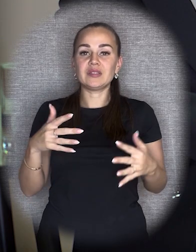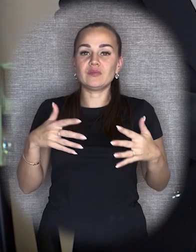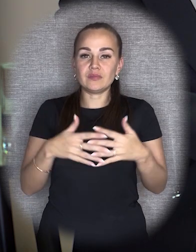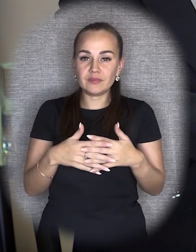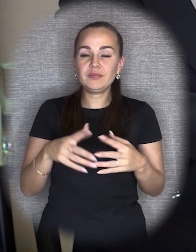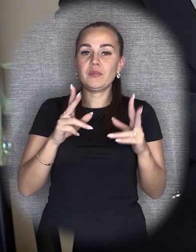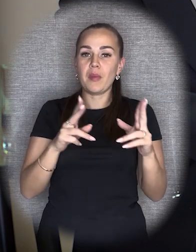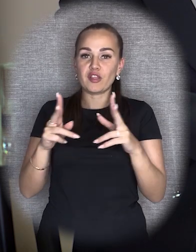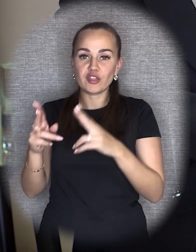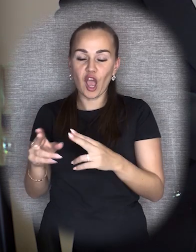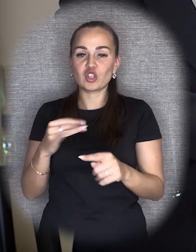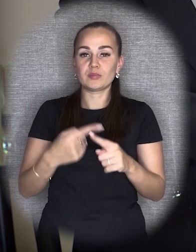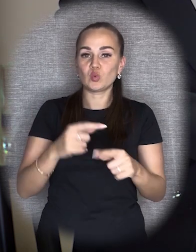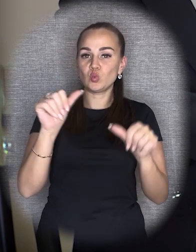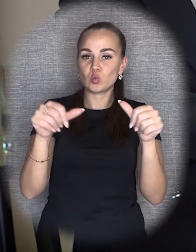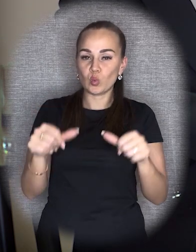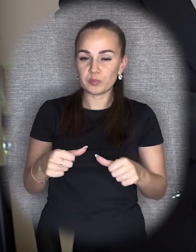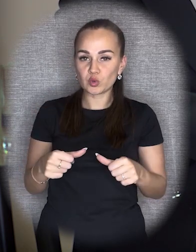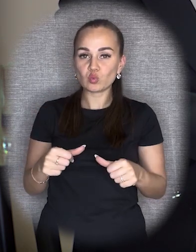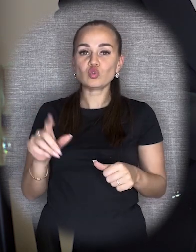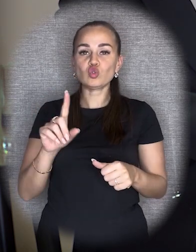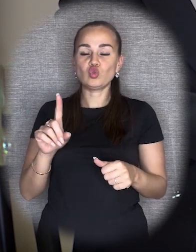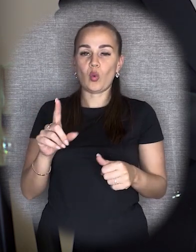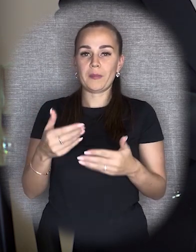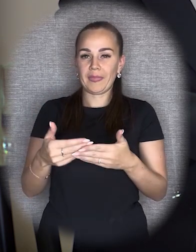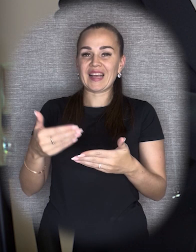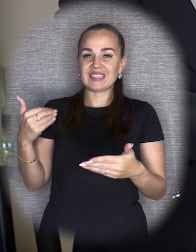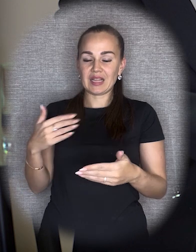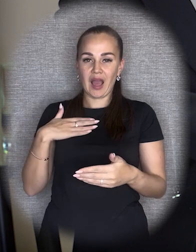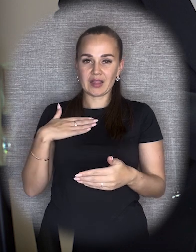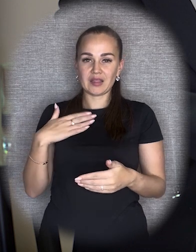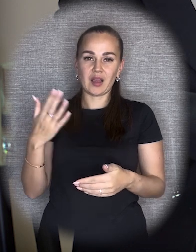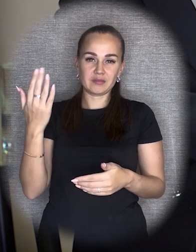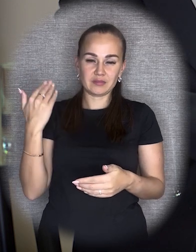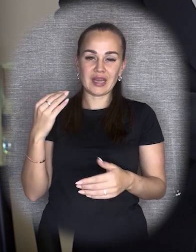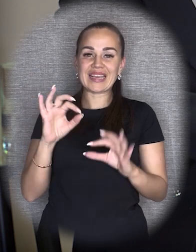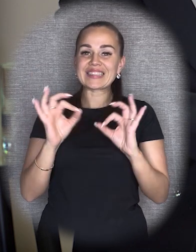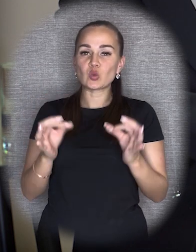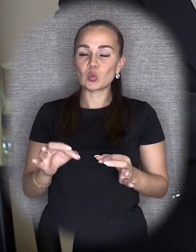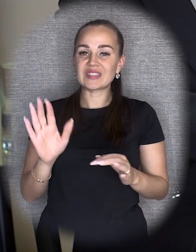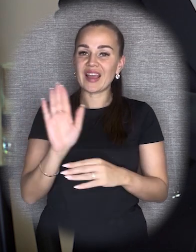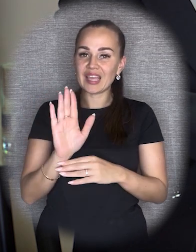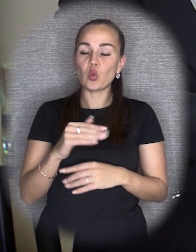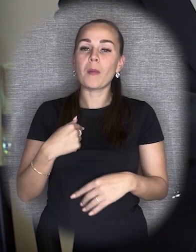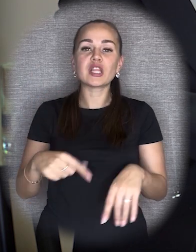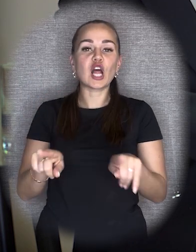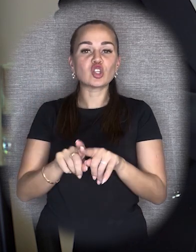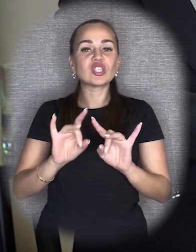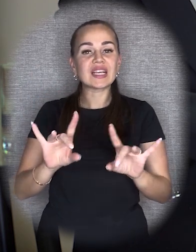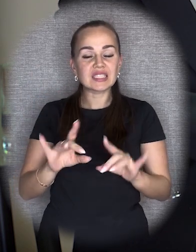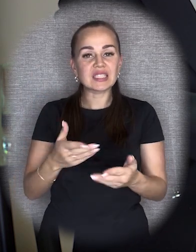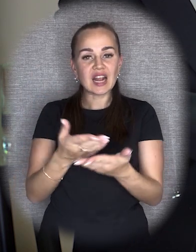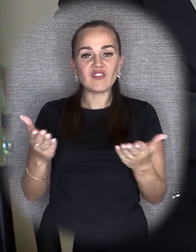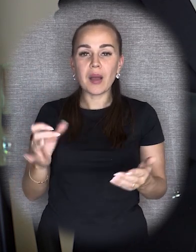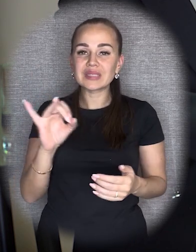монтажом экспонатов, что отсылает нас, опять же, к искусству кино, мы должны рассказывать истории вам.